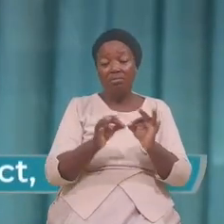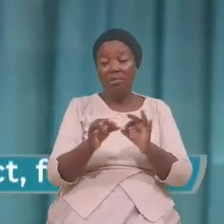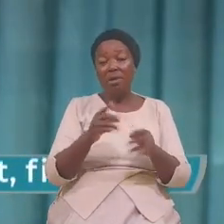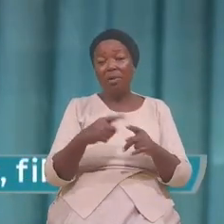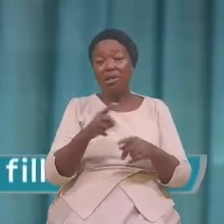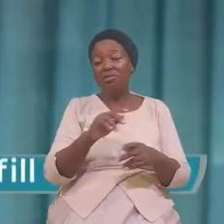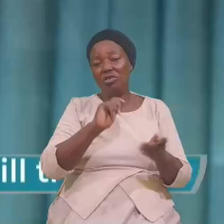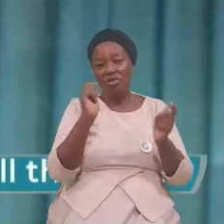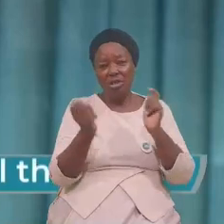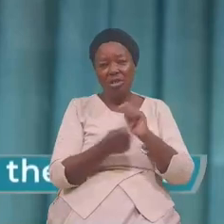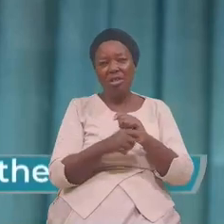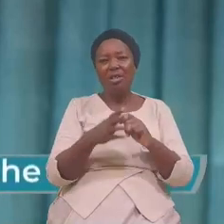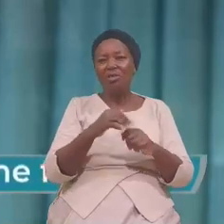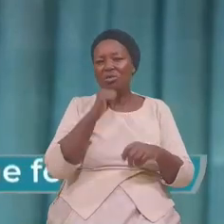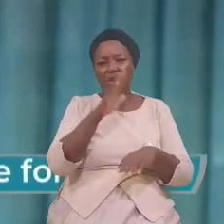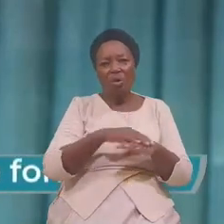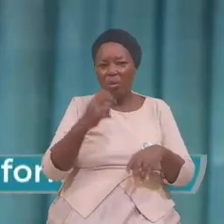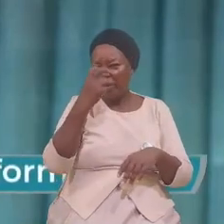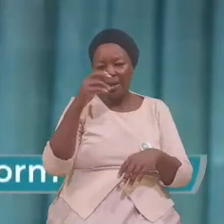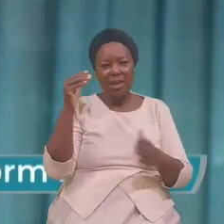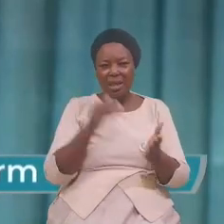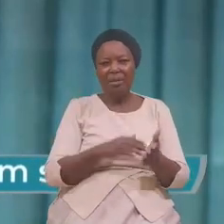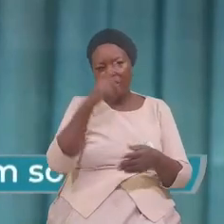aveugle. Parce qu'il n'était plus aveugle.